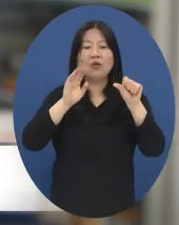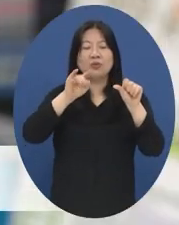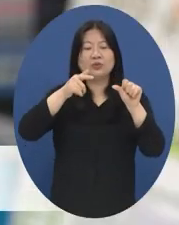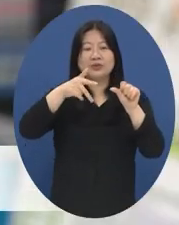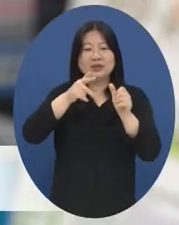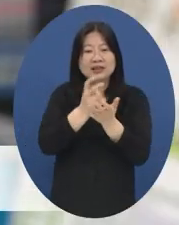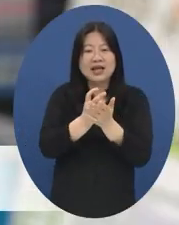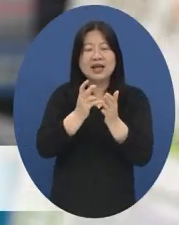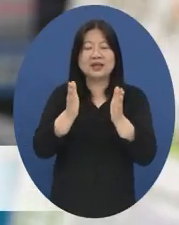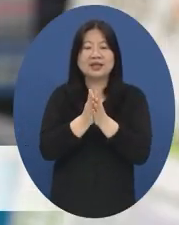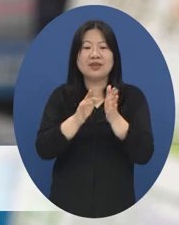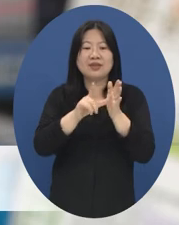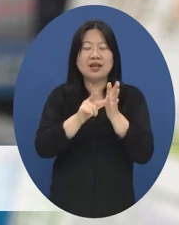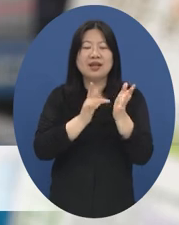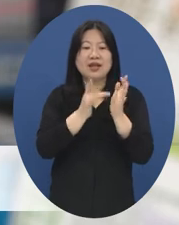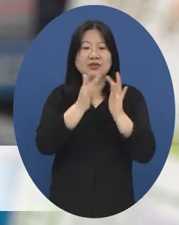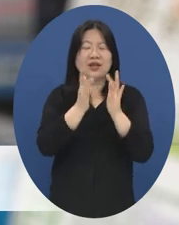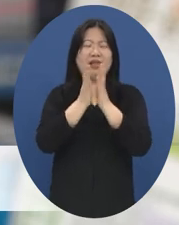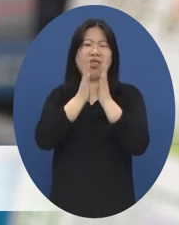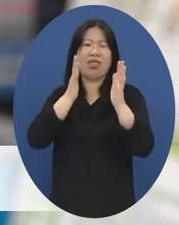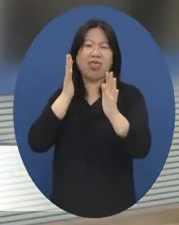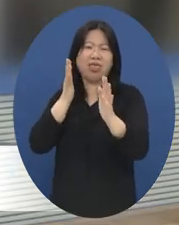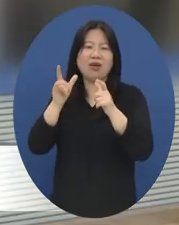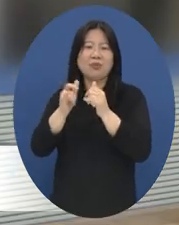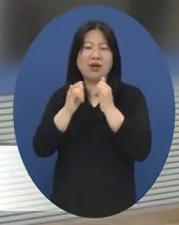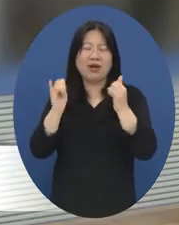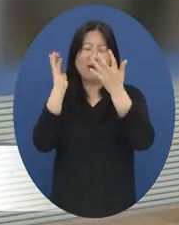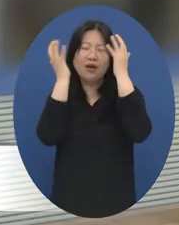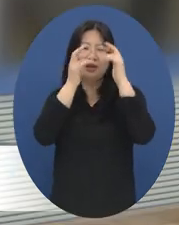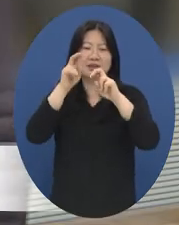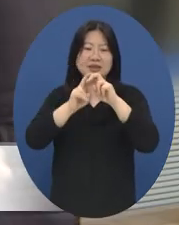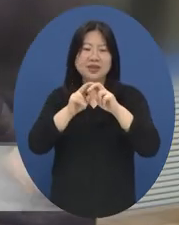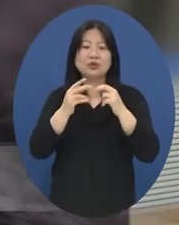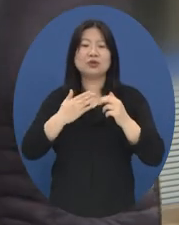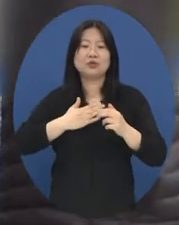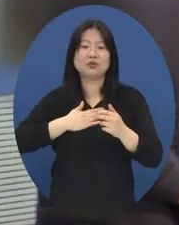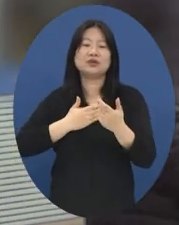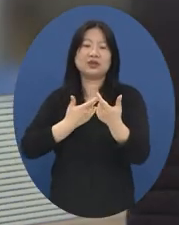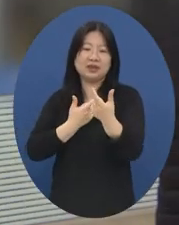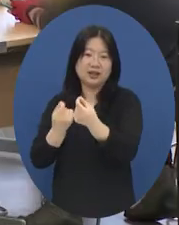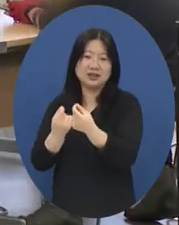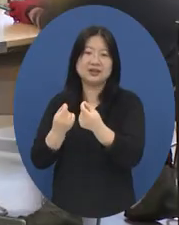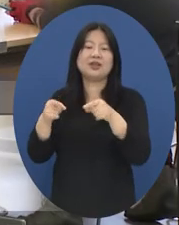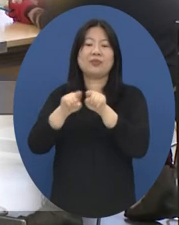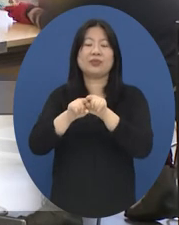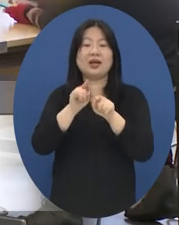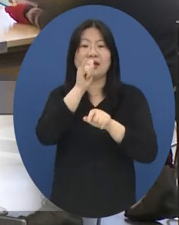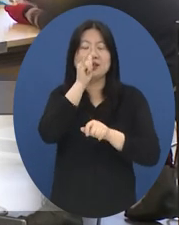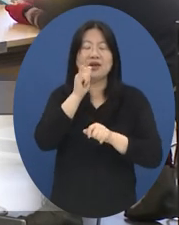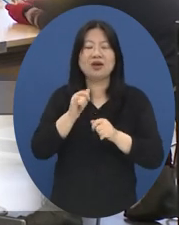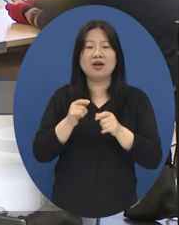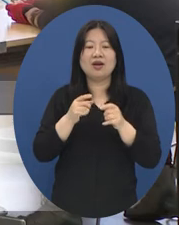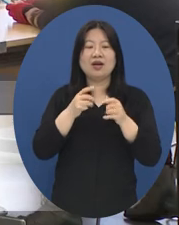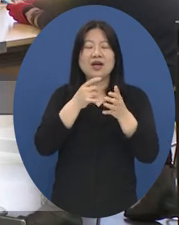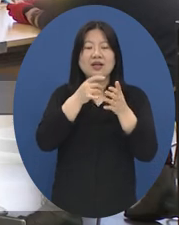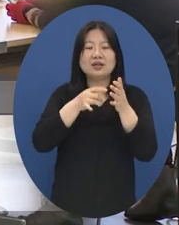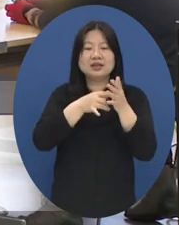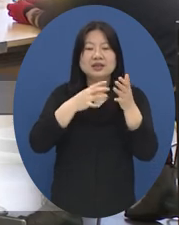때 약국에 긴 줄로 시민들이 혼란을 겪었을 그곳에도 이들이 있었습니다. 체납관리단이